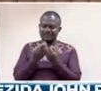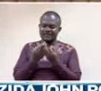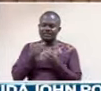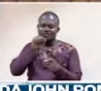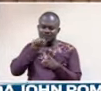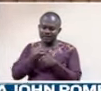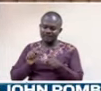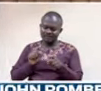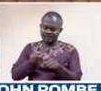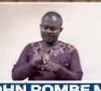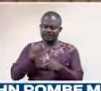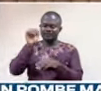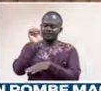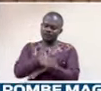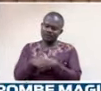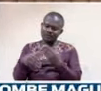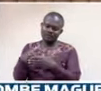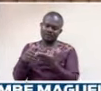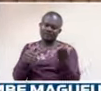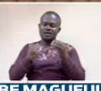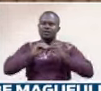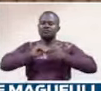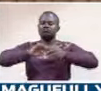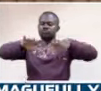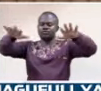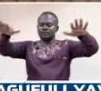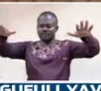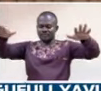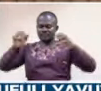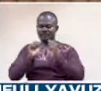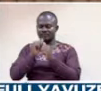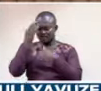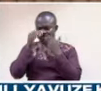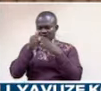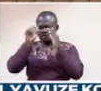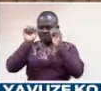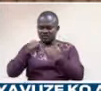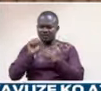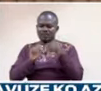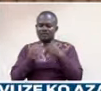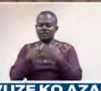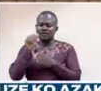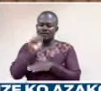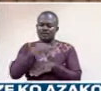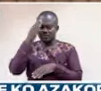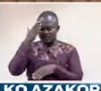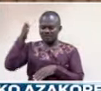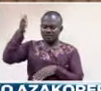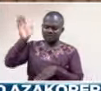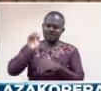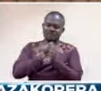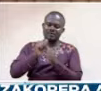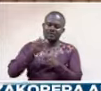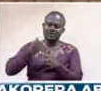kivandimwe, mu kurushaho kwamamaza ivanjiri kugira ngo abantu barusheho kumenya Imana n'izina